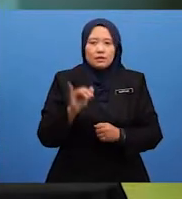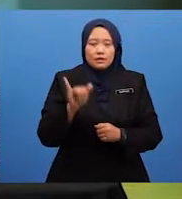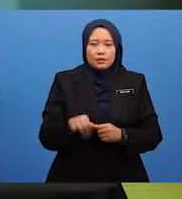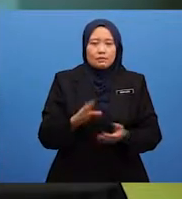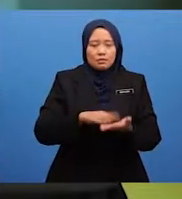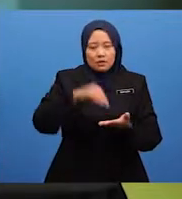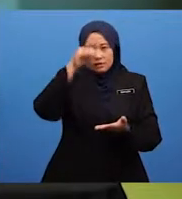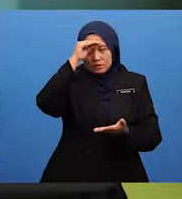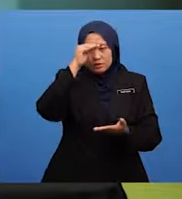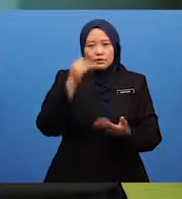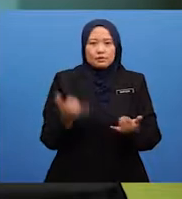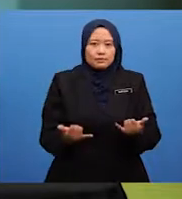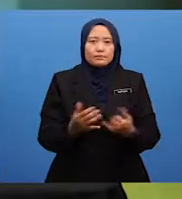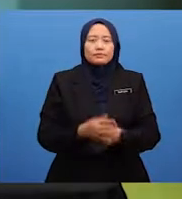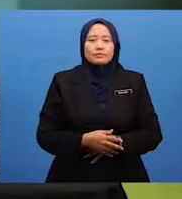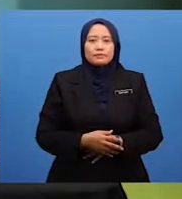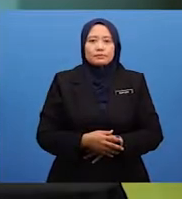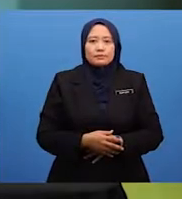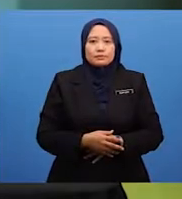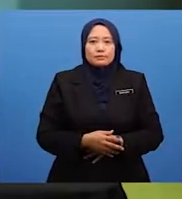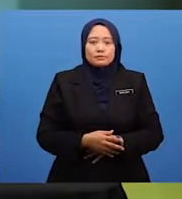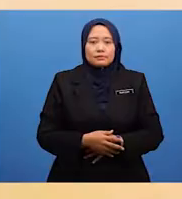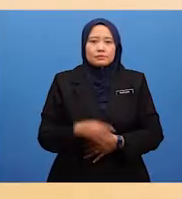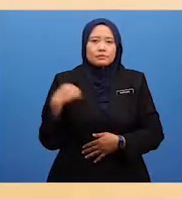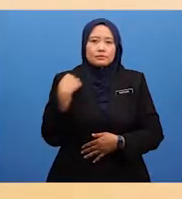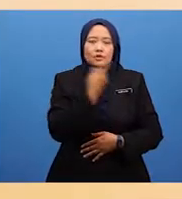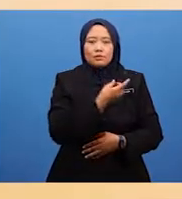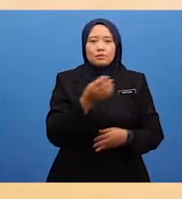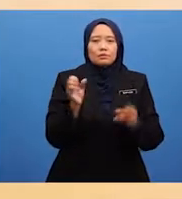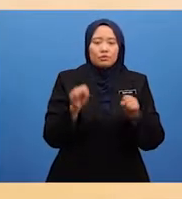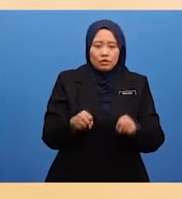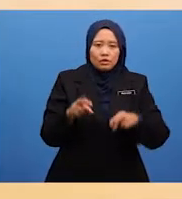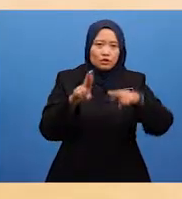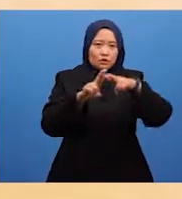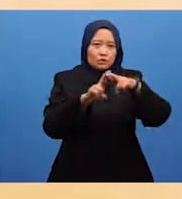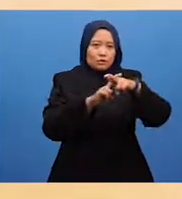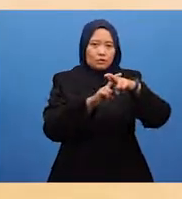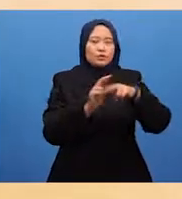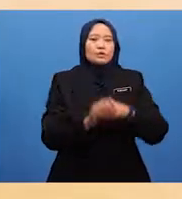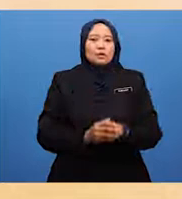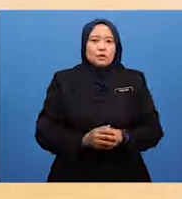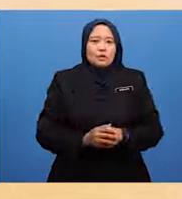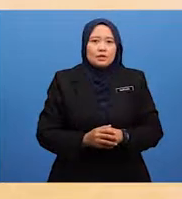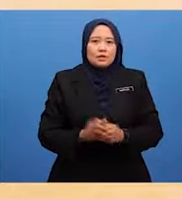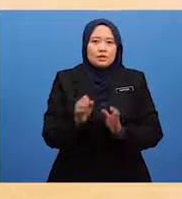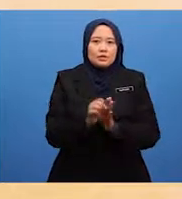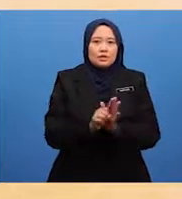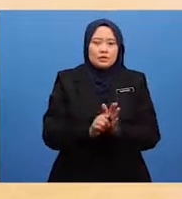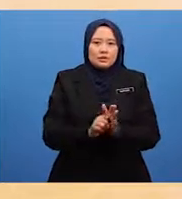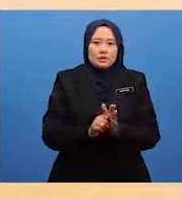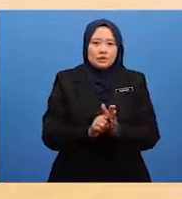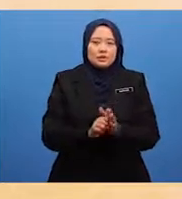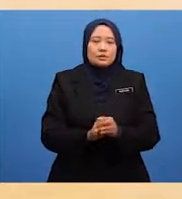Sekarang, kita boleh simpulkan bahawa semakin bertambah kasar jenis